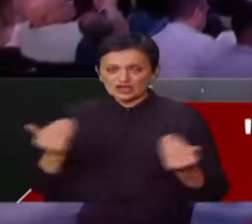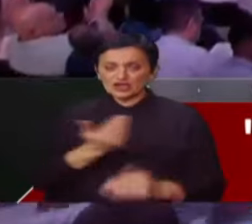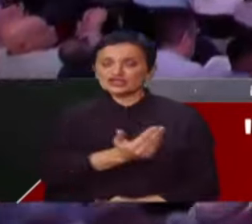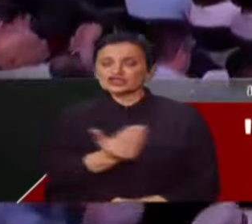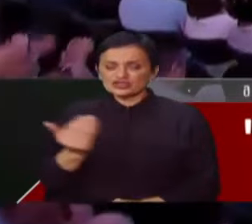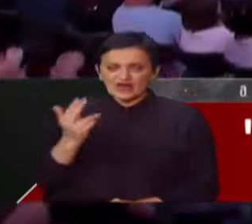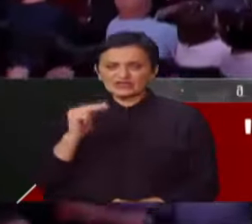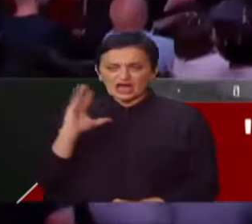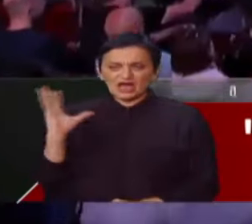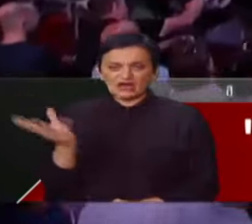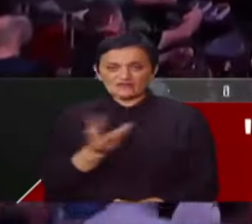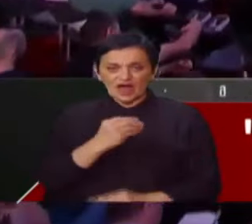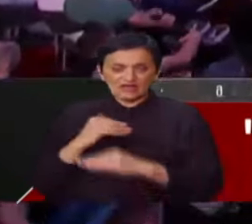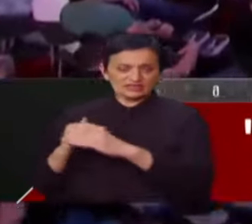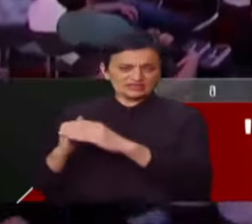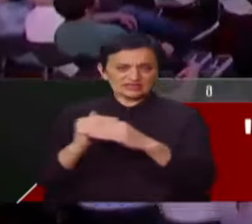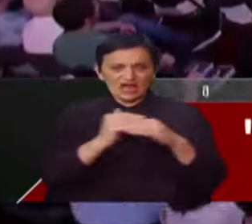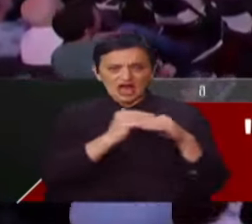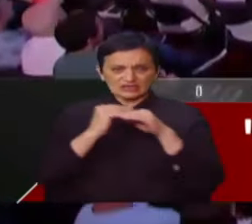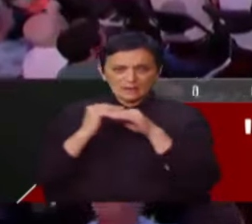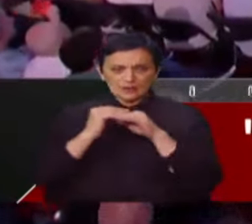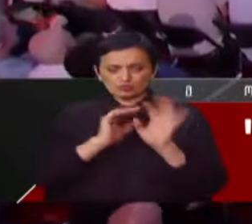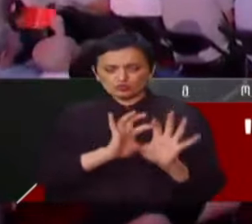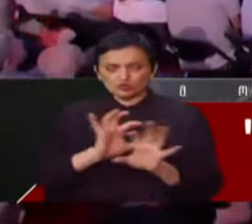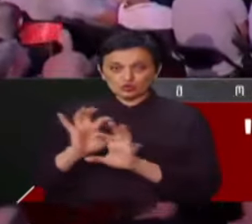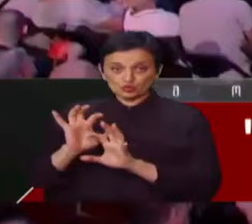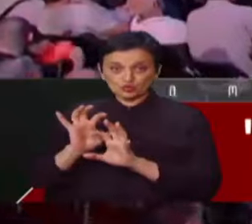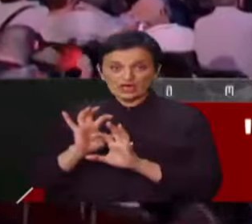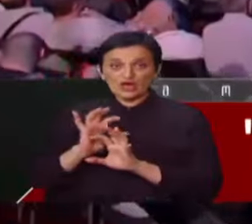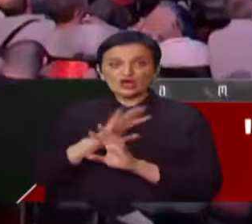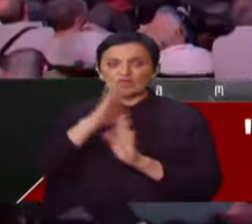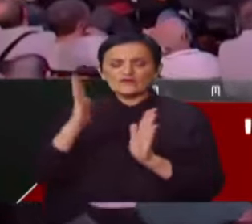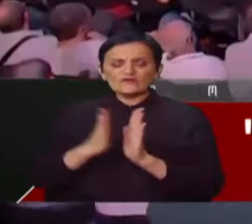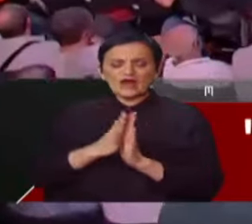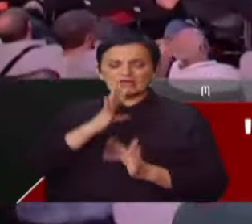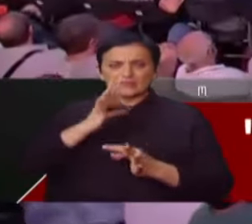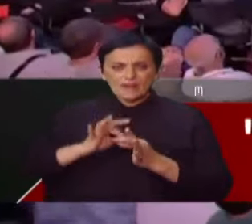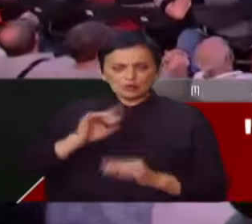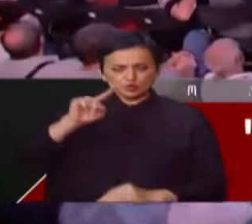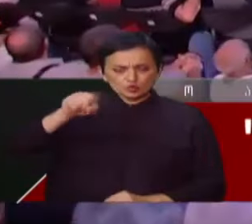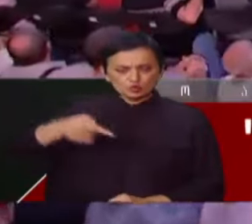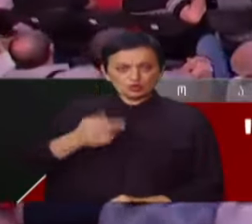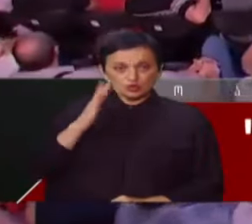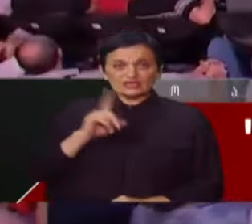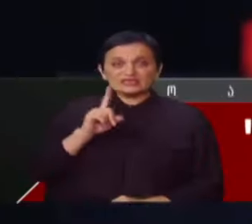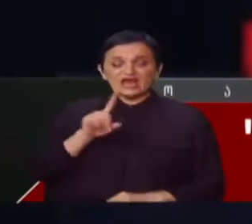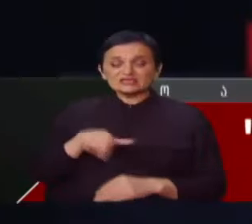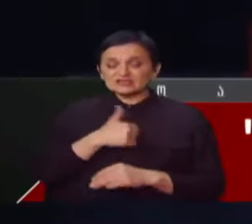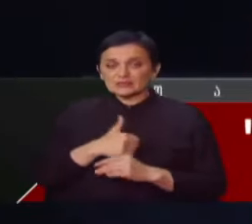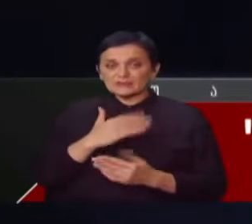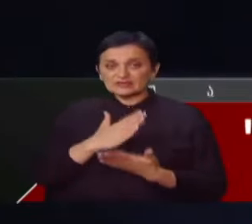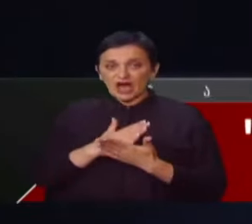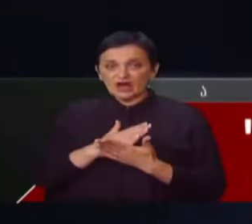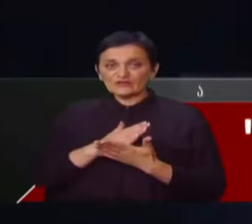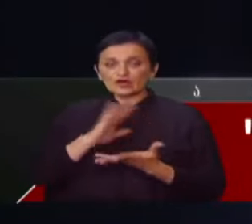და ყველასი, თანაბრად ყველაზე მზრუნველი, ყველაზე პასუხისმგებელი და რაც მთავარია,